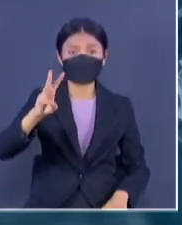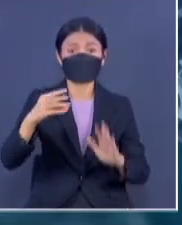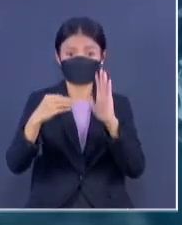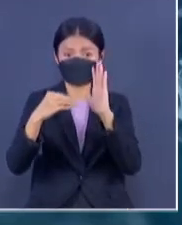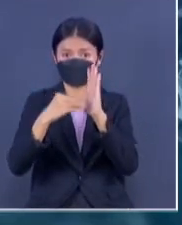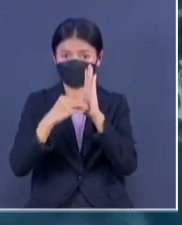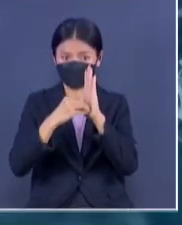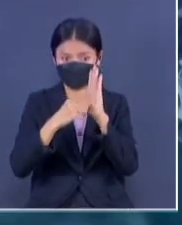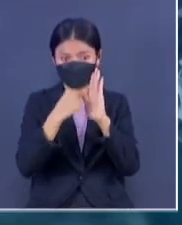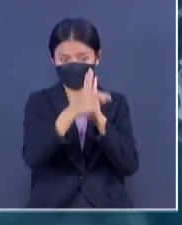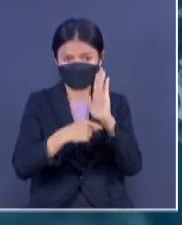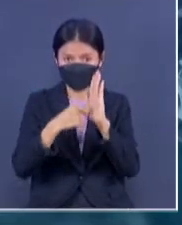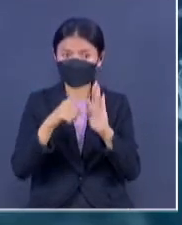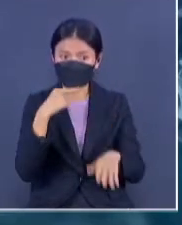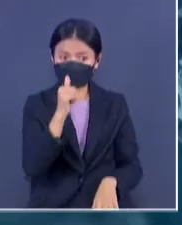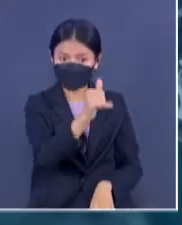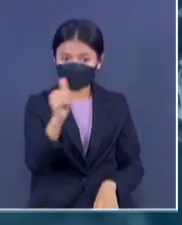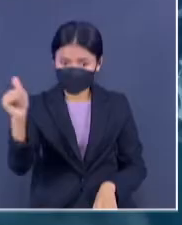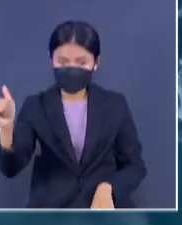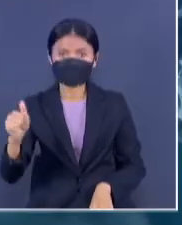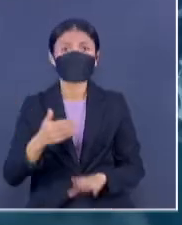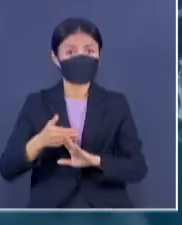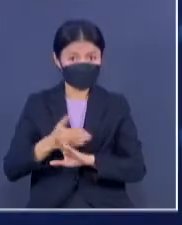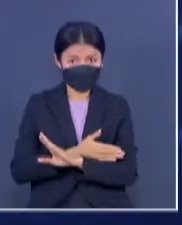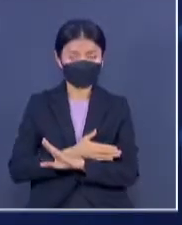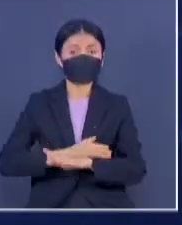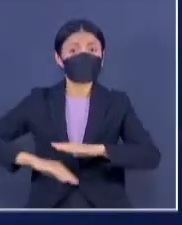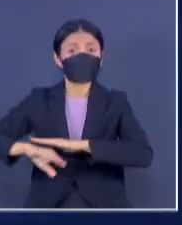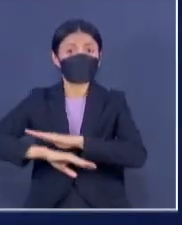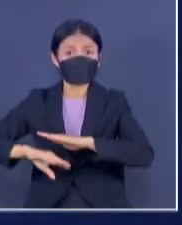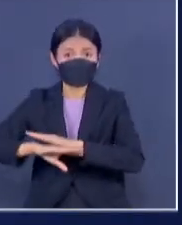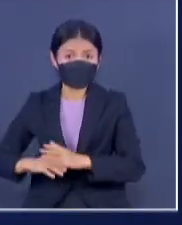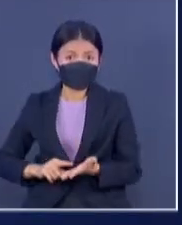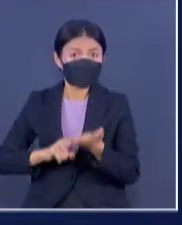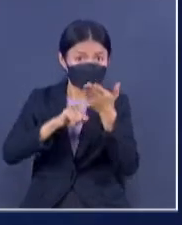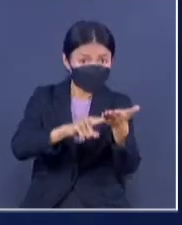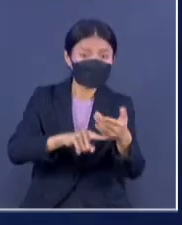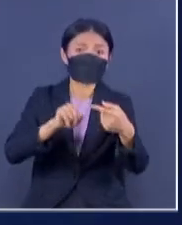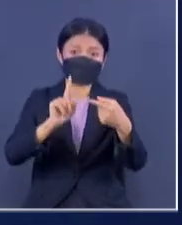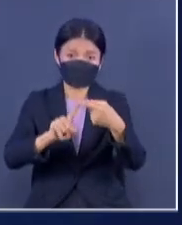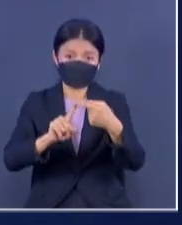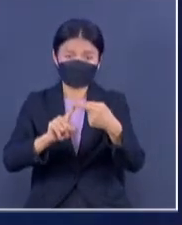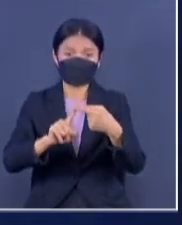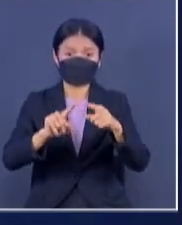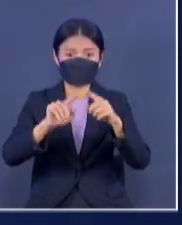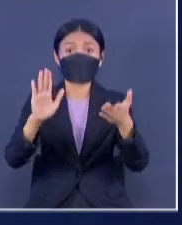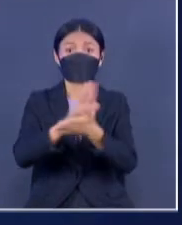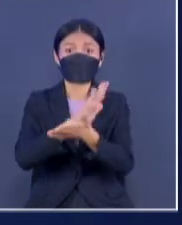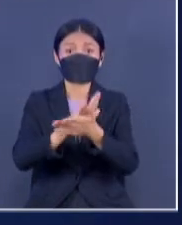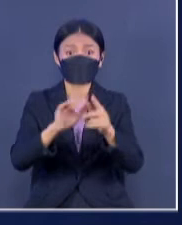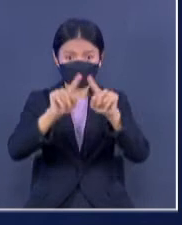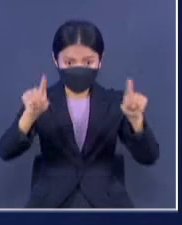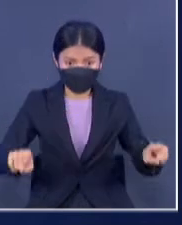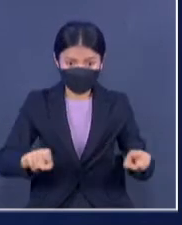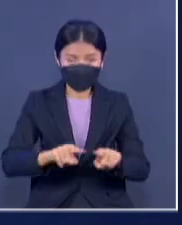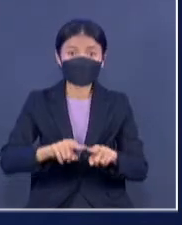ณฑลใครที่จะเดินทางต้องแสดงหลักฐาน3อย่าง3อย่างนี้มีอะไรบ้าง1คือเอกสารที่ได้รับอนุญาตจาก